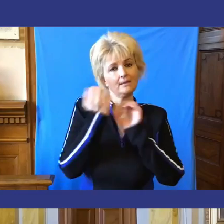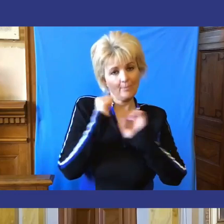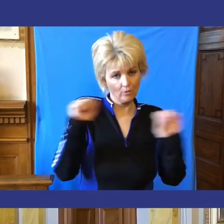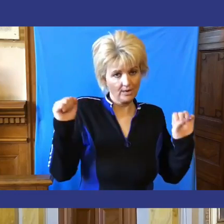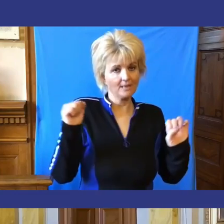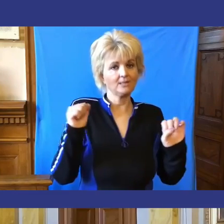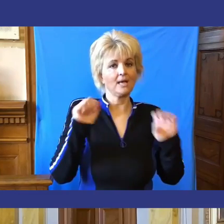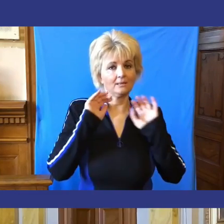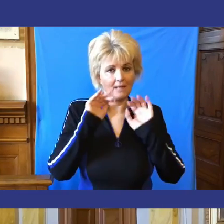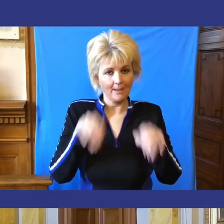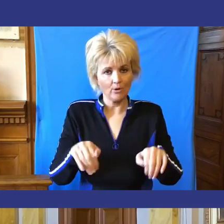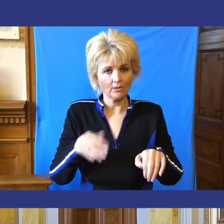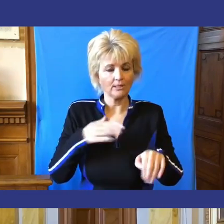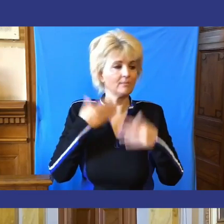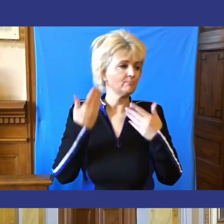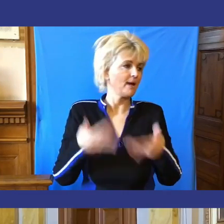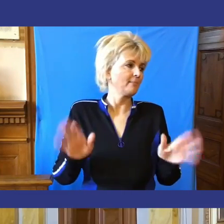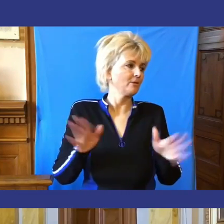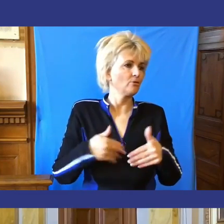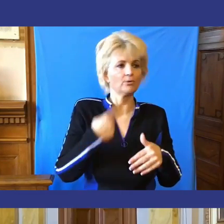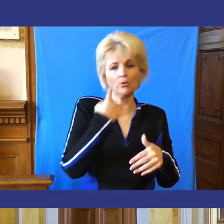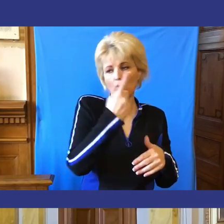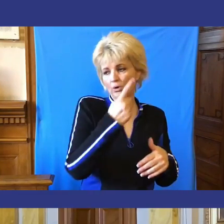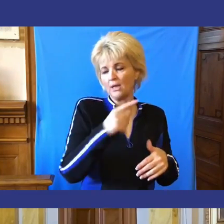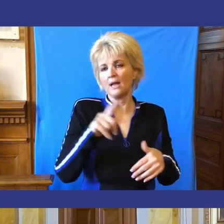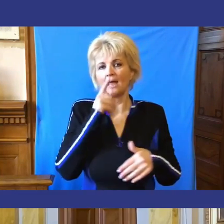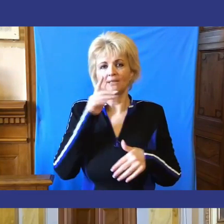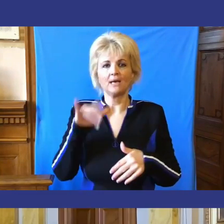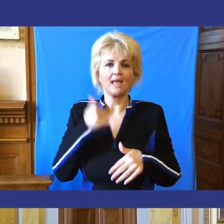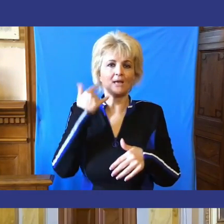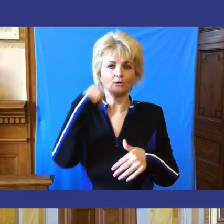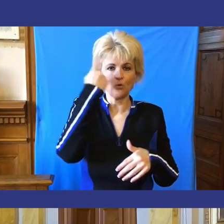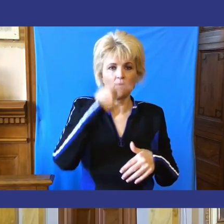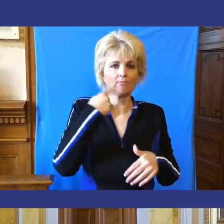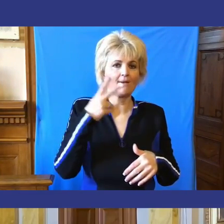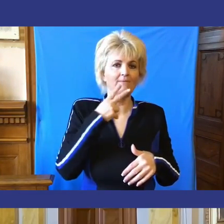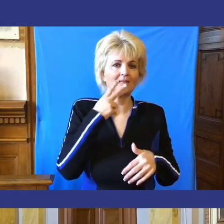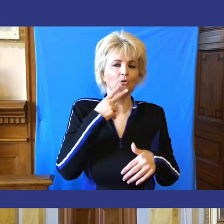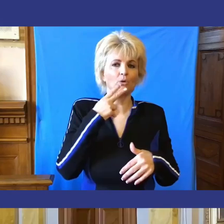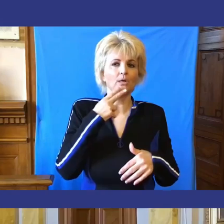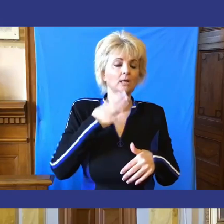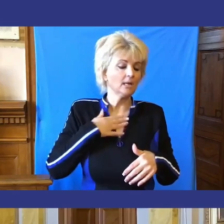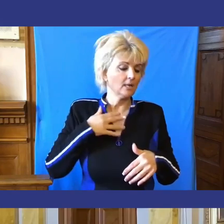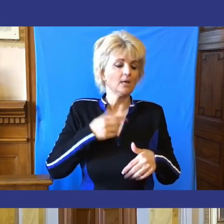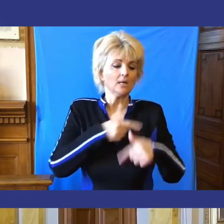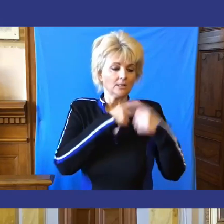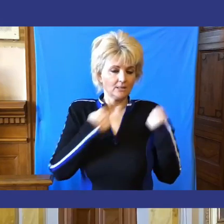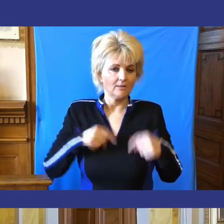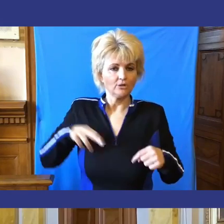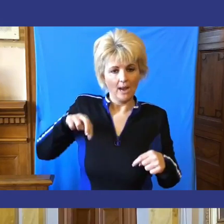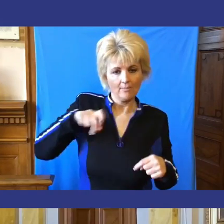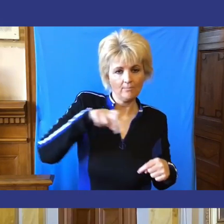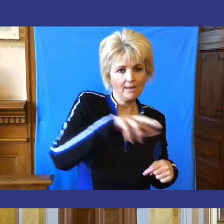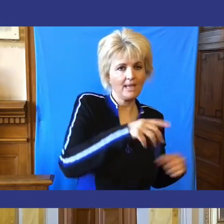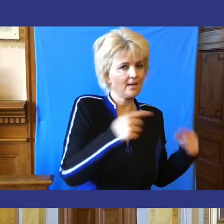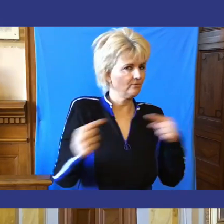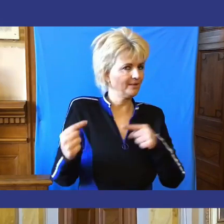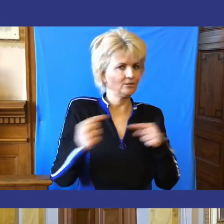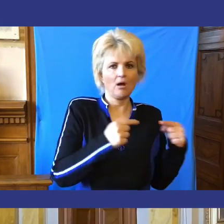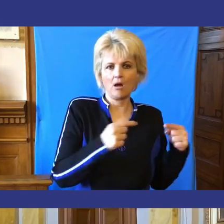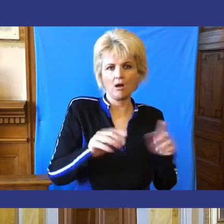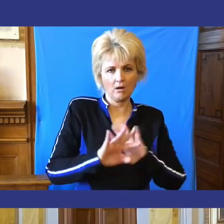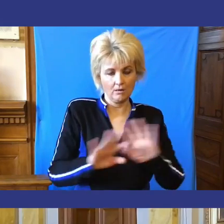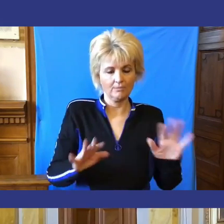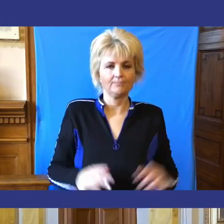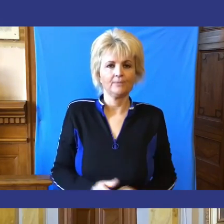képviselő bármikor. Jó? Akár ön, akár Lázár János, akár Orbán Viktor. Én megyek nagyon szívesen, bármikor,